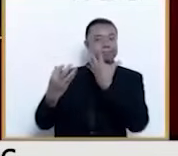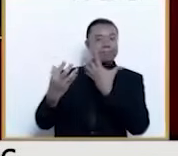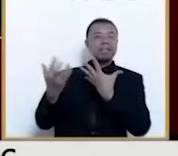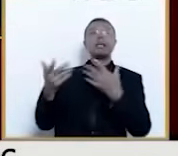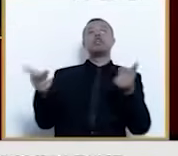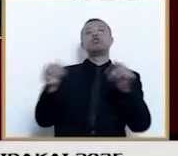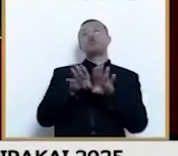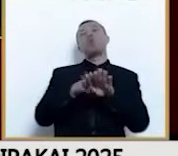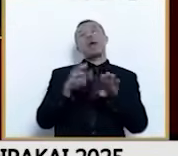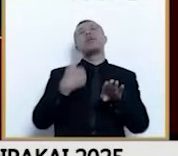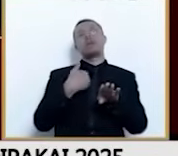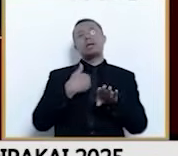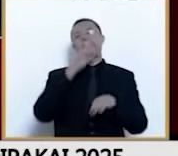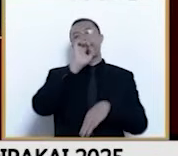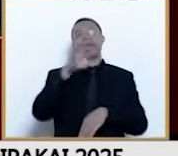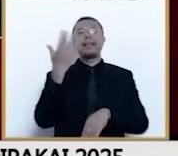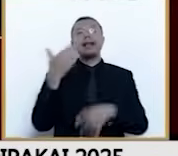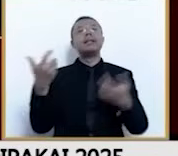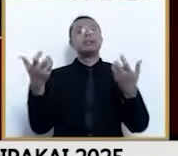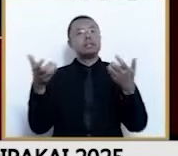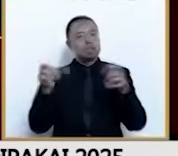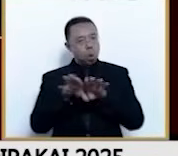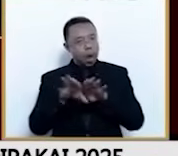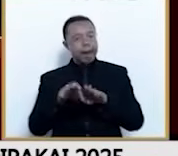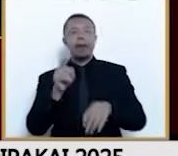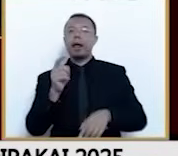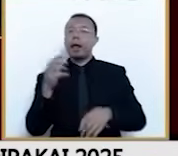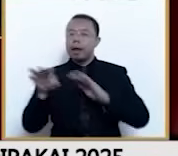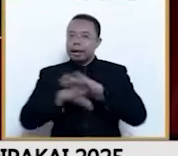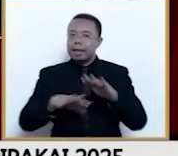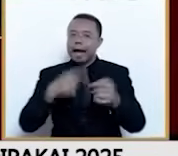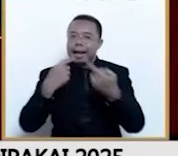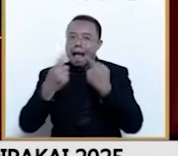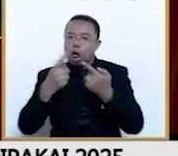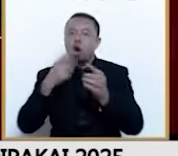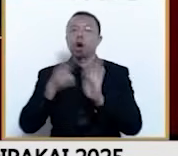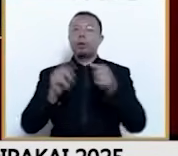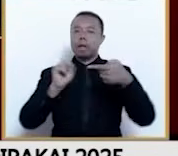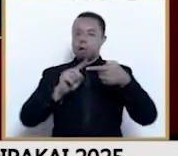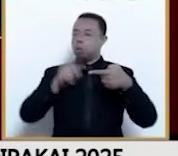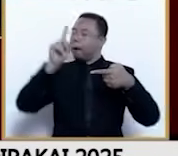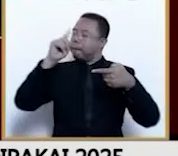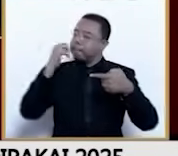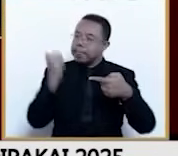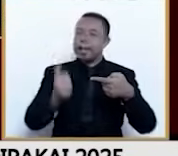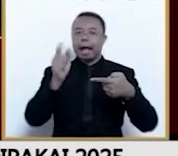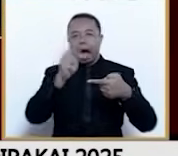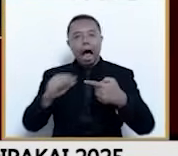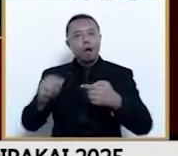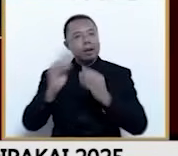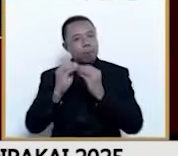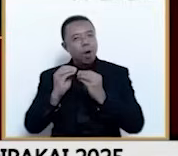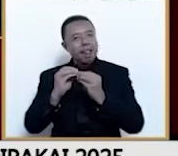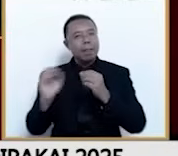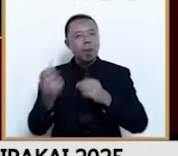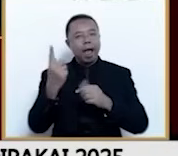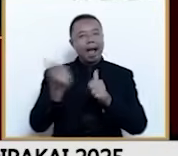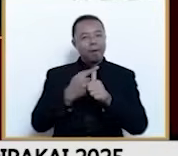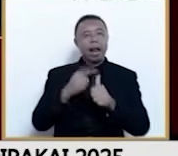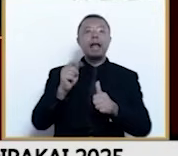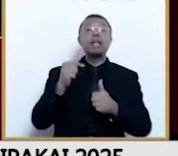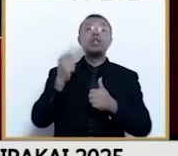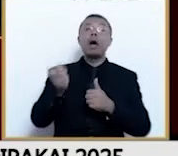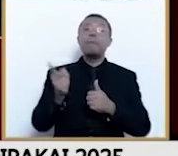kira sejalan dengan apa yang saya sampaikan. Pada dasarnya dialog adalah satu keniscayaan yang harus dibangun sejak awal. Maka tadi